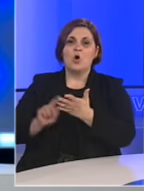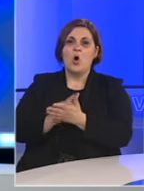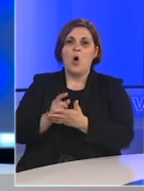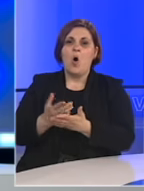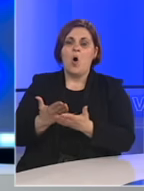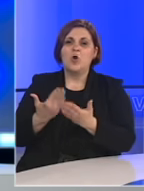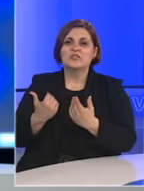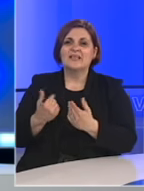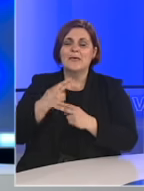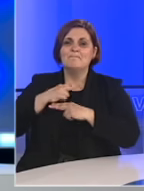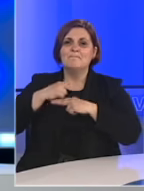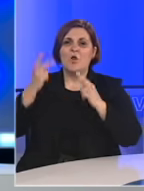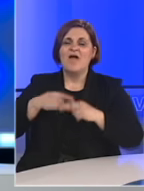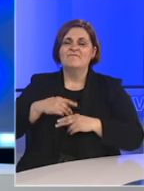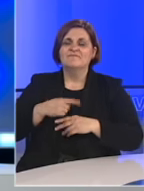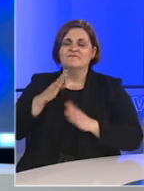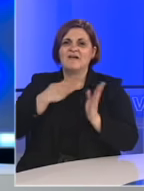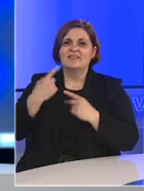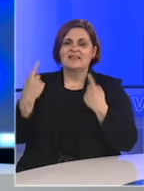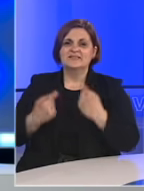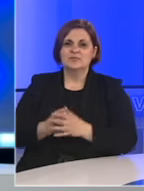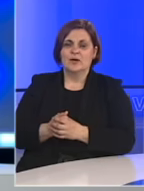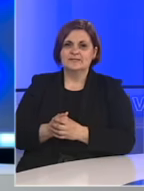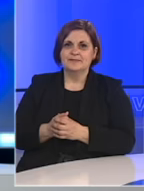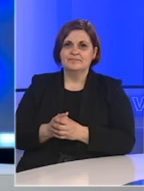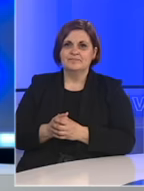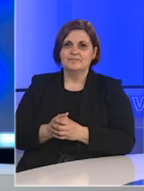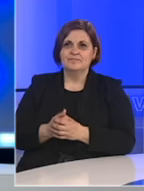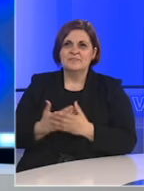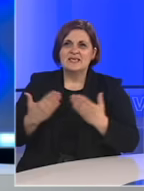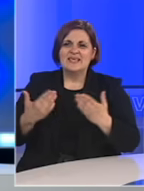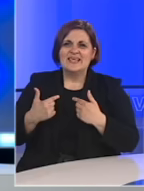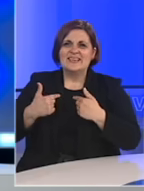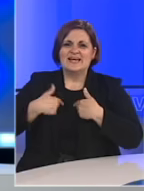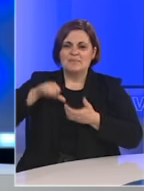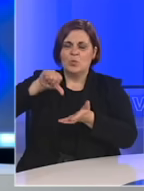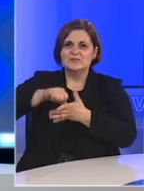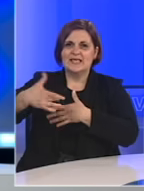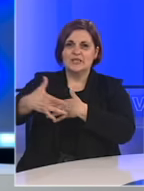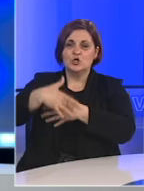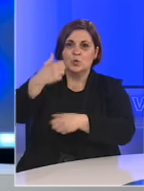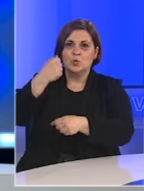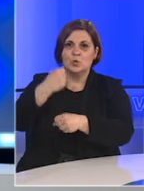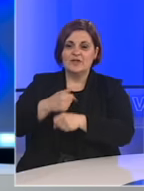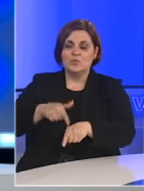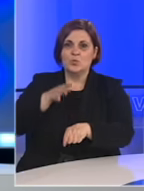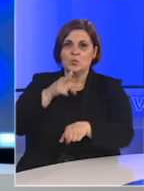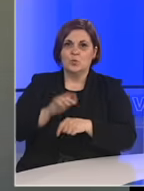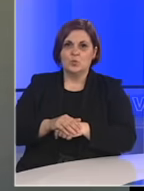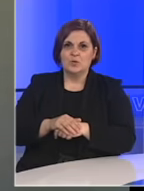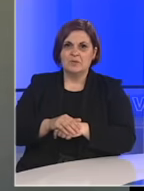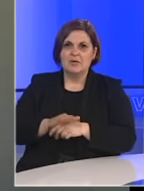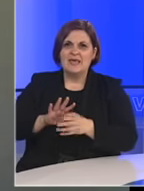od kako je proglašena vanredna situacija? Pa nekako smo mi u Centru za socijalni rad u Sarajevu,